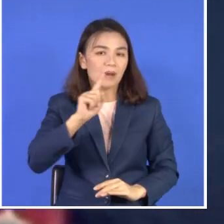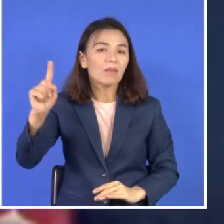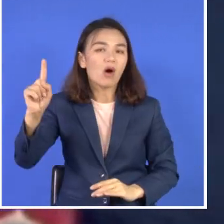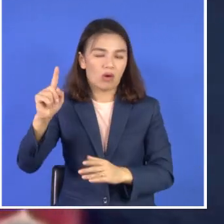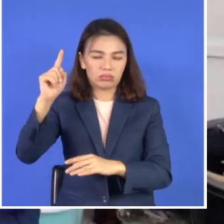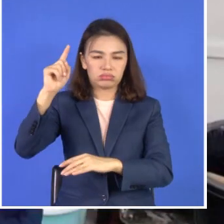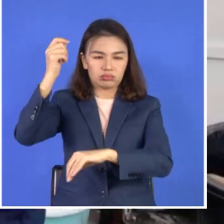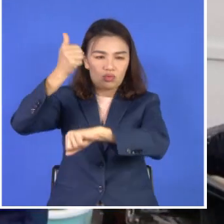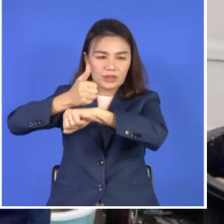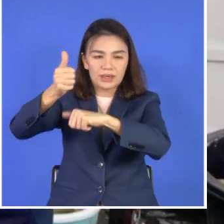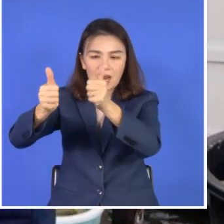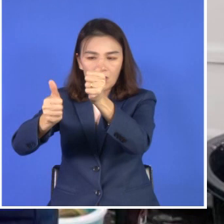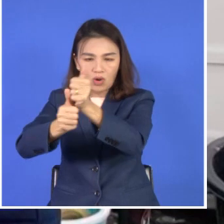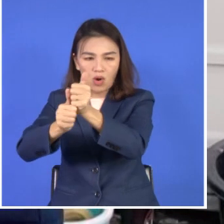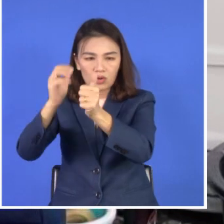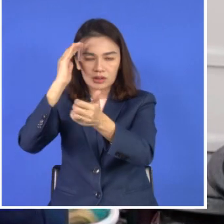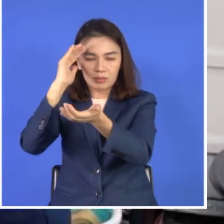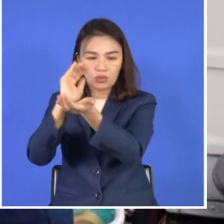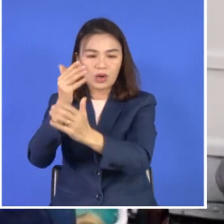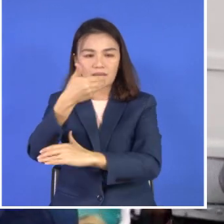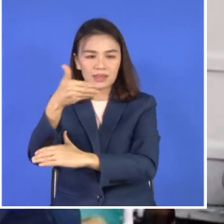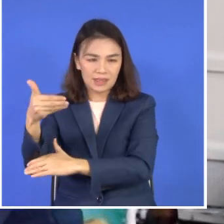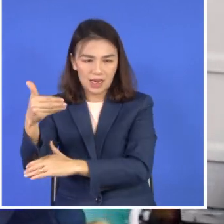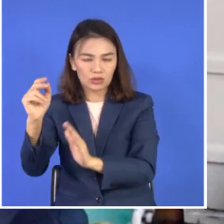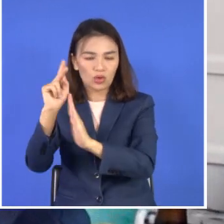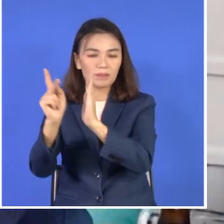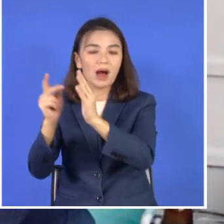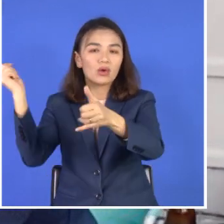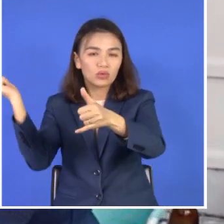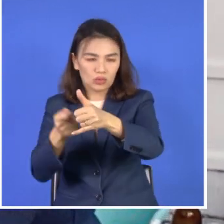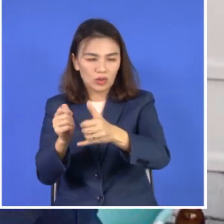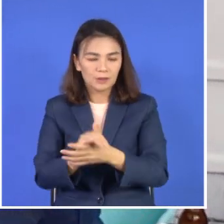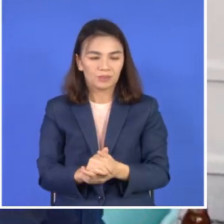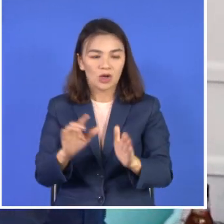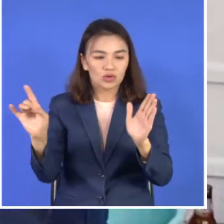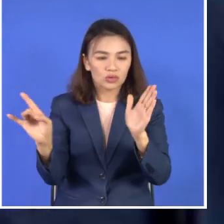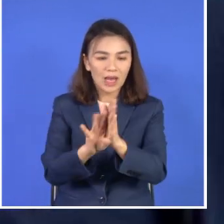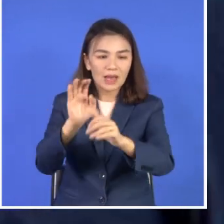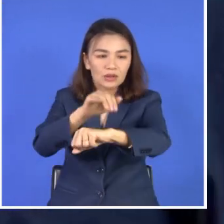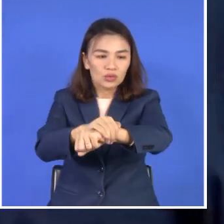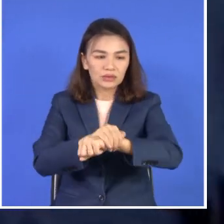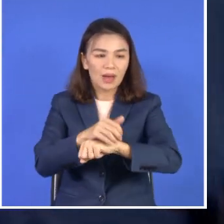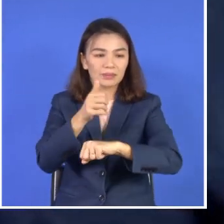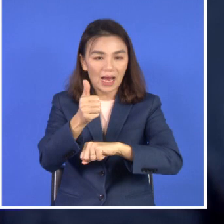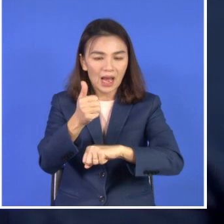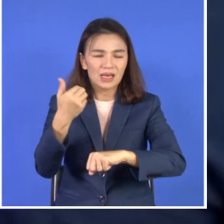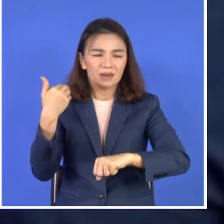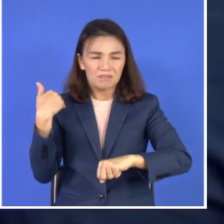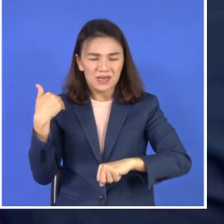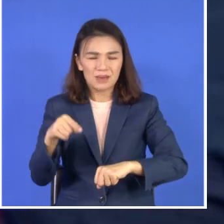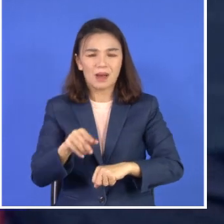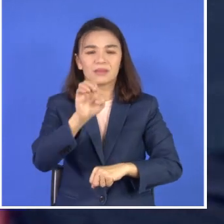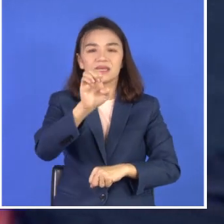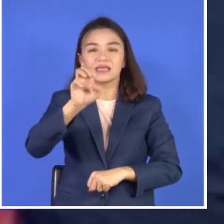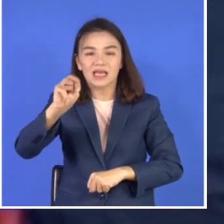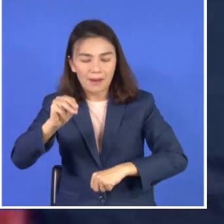สุรเชษฐ์หักพาลรองผู้บัญชาการตำรวจแห่งชาติให้ดำเนินคดีจนในที่สุดนะคะถูกจับยังใส่กำไร EMยกไปก่อเหตุหลอกผู้